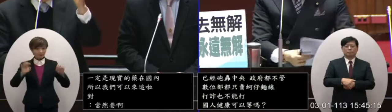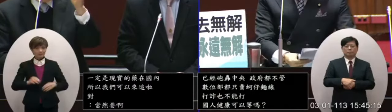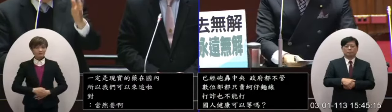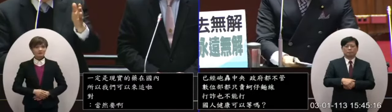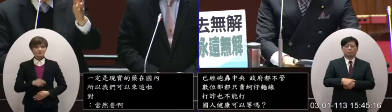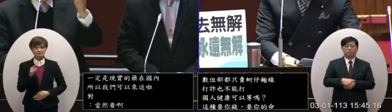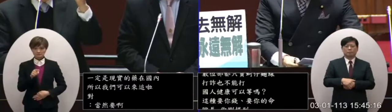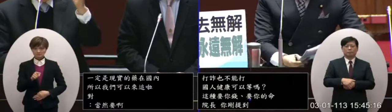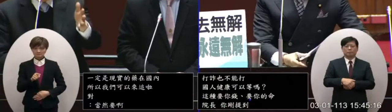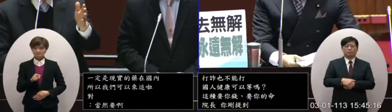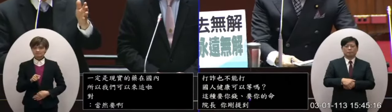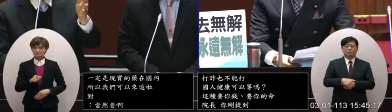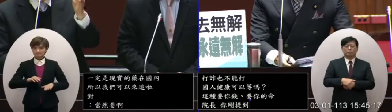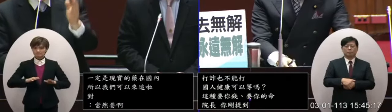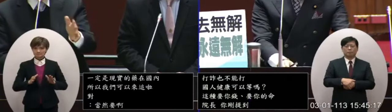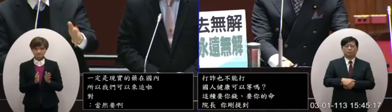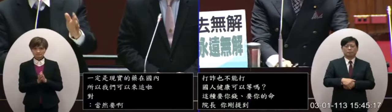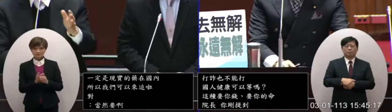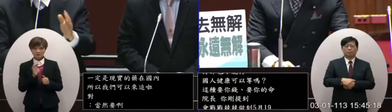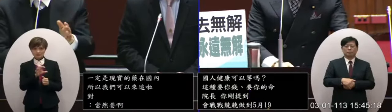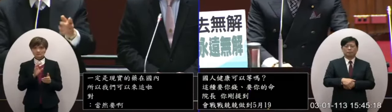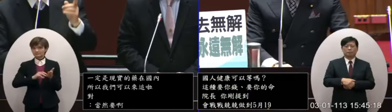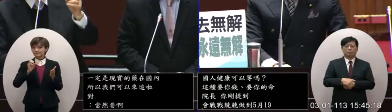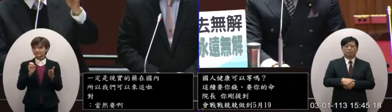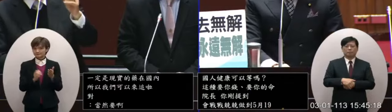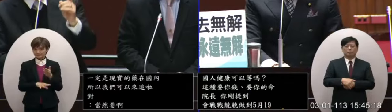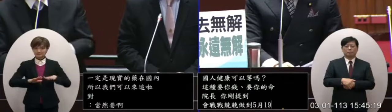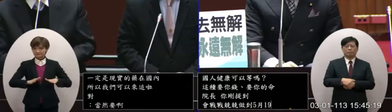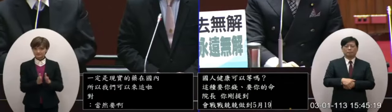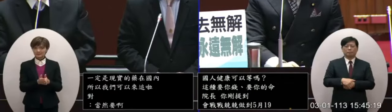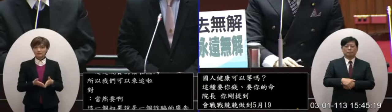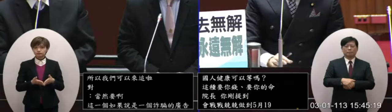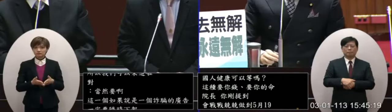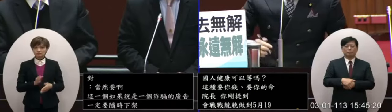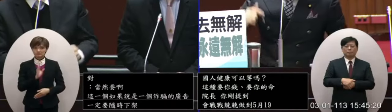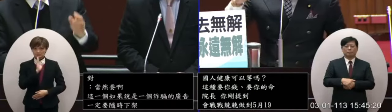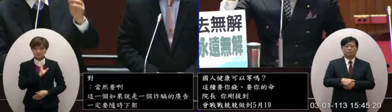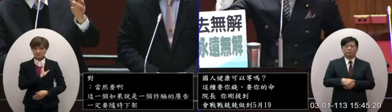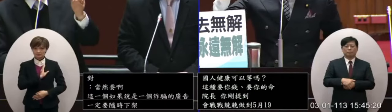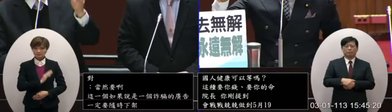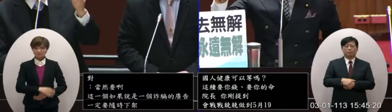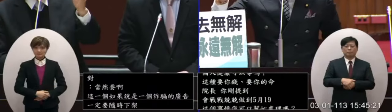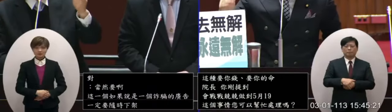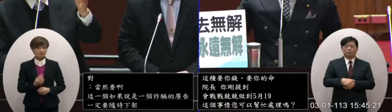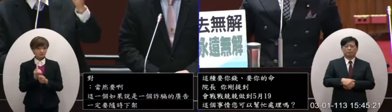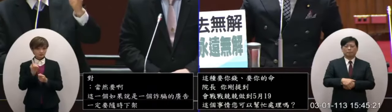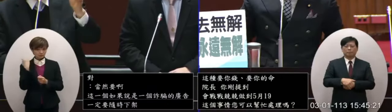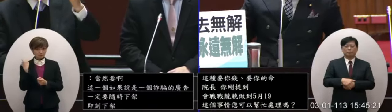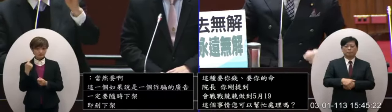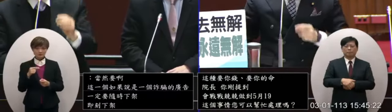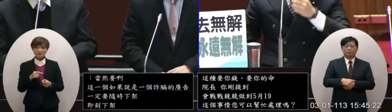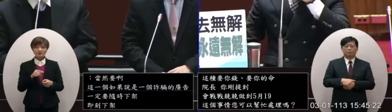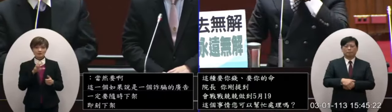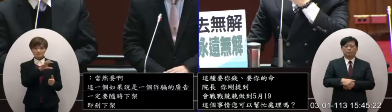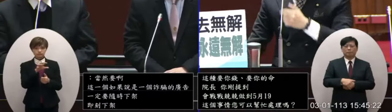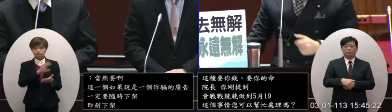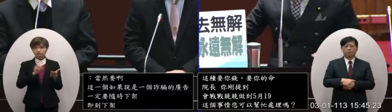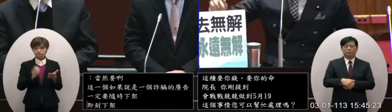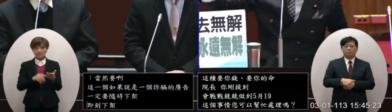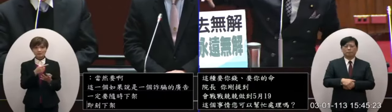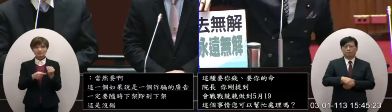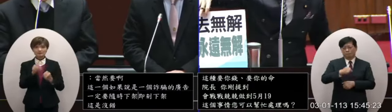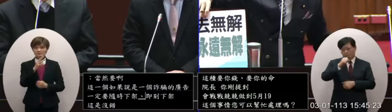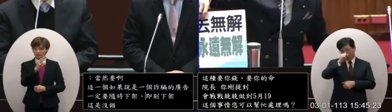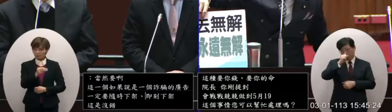要随时下架，你即刻下架，这是很重 要。去年下架了3万多， 到去年我们就下架有3万多折了。